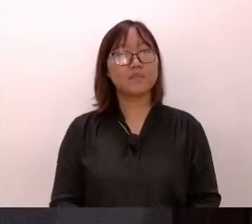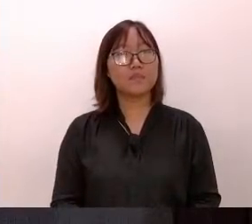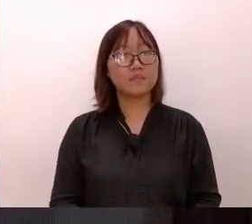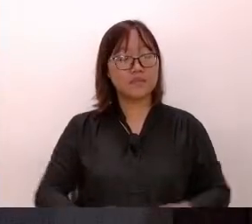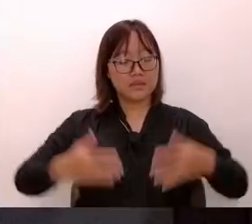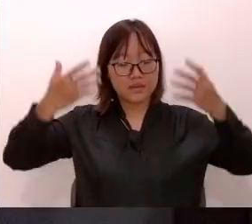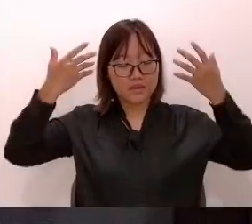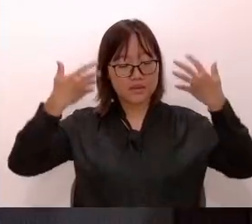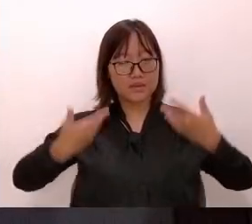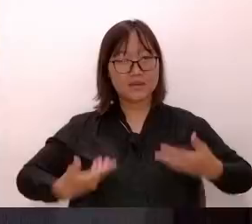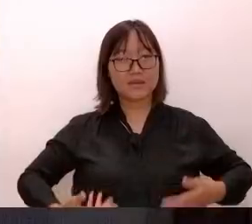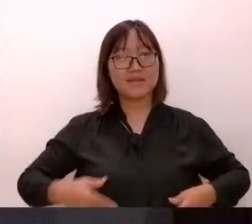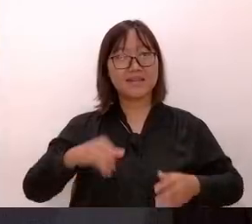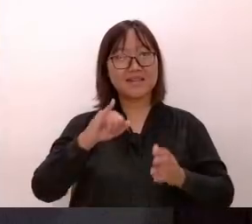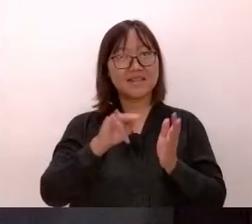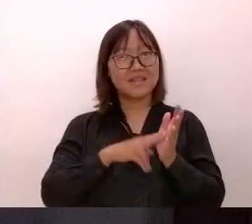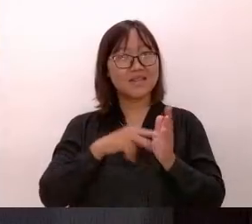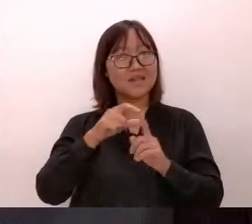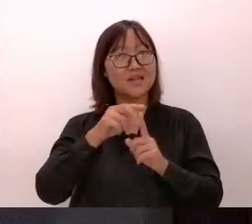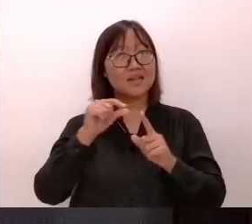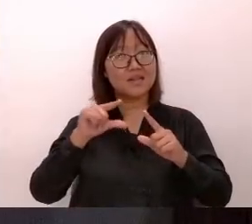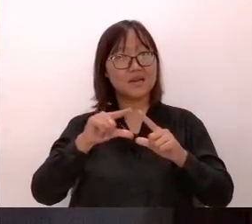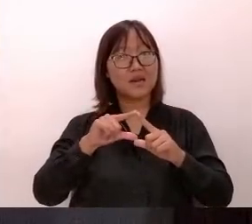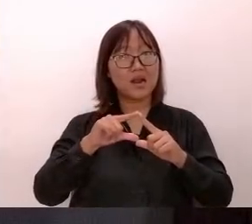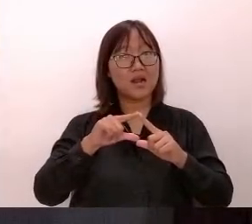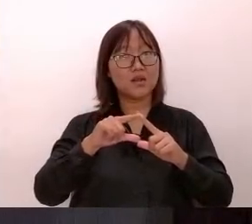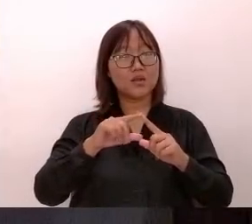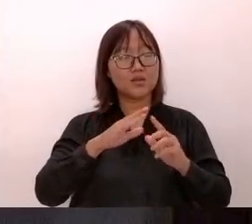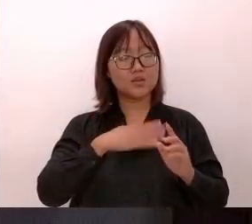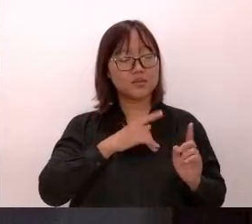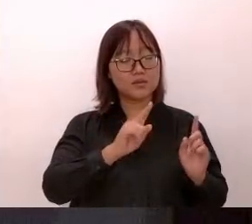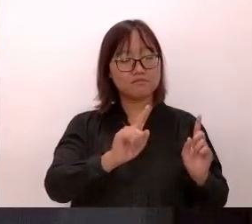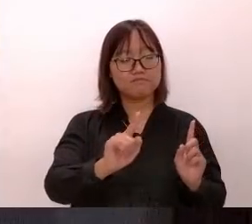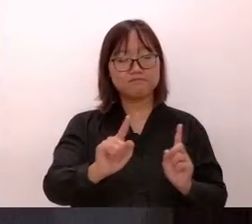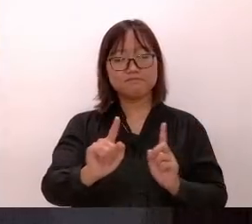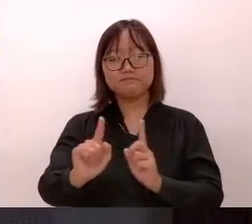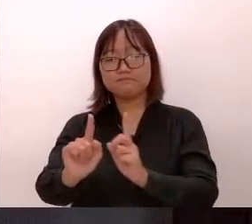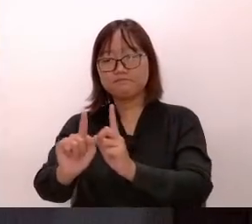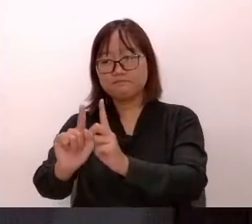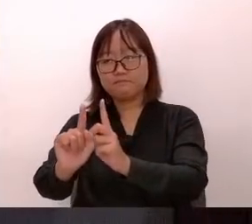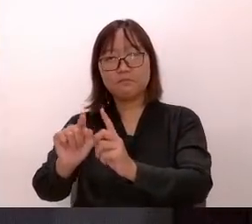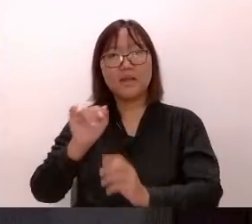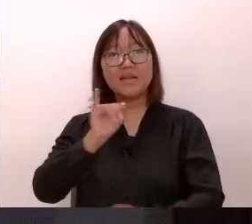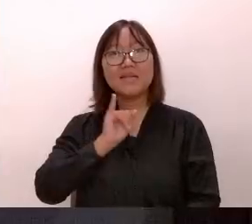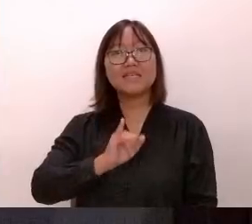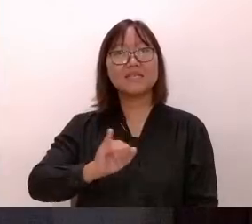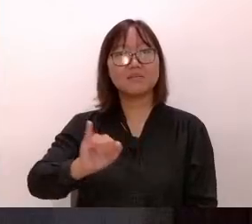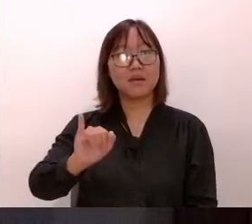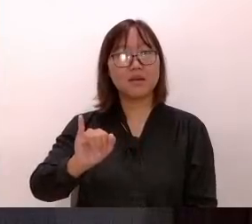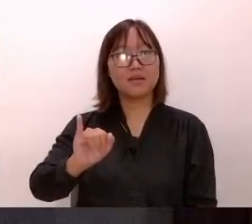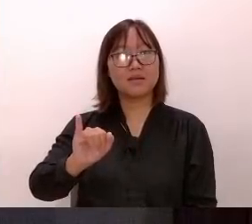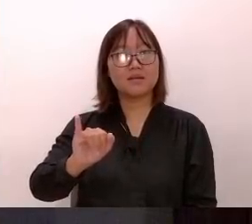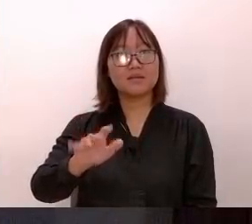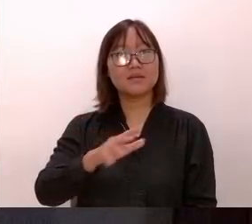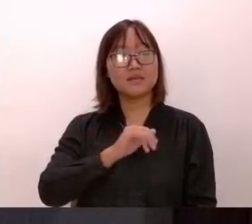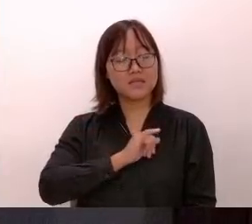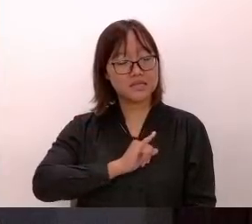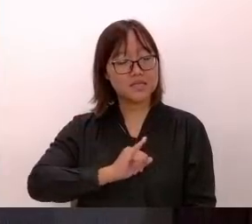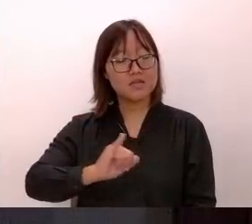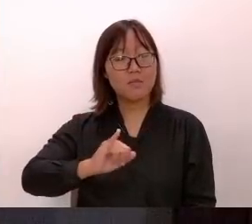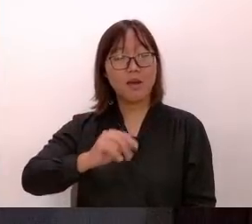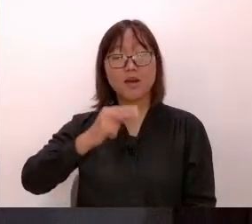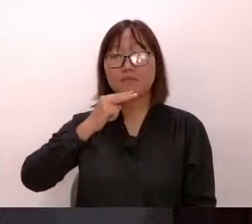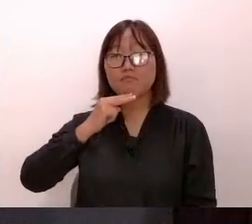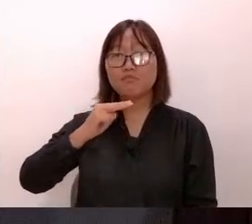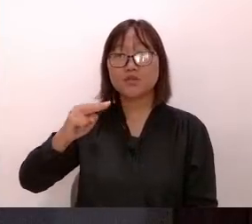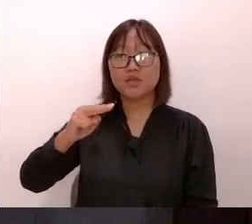mengantar kita pada Iman perjumpaan fisik dengan Yesus menjadi jalan masuk pada iman dan kepercayaannya